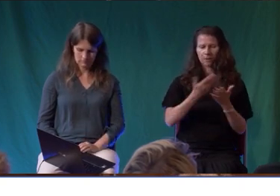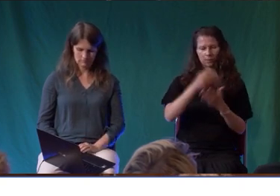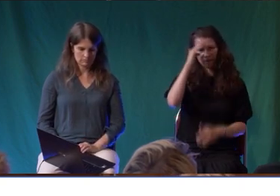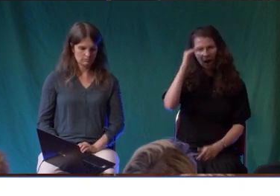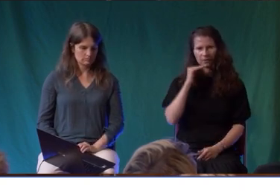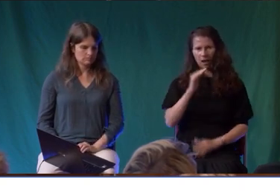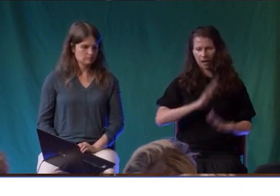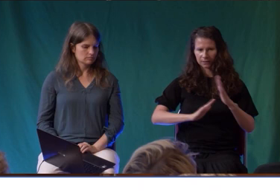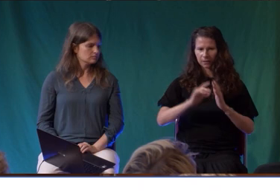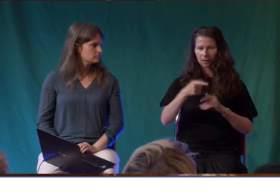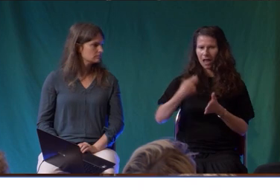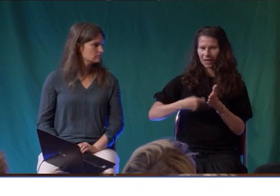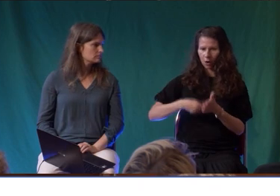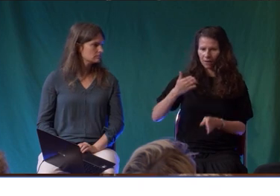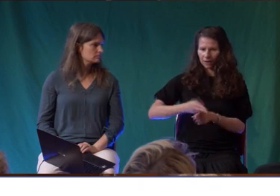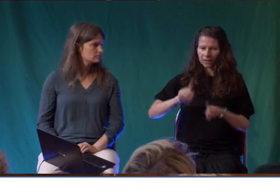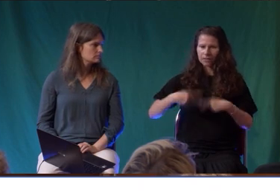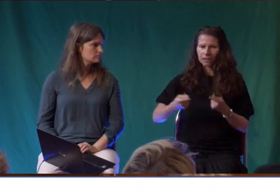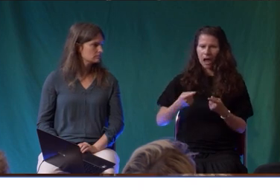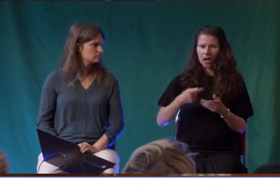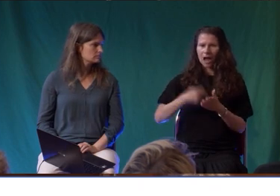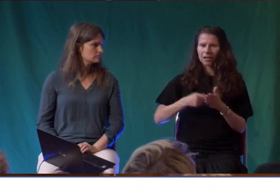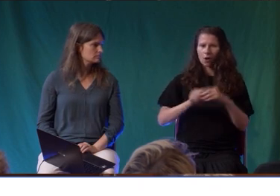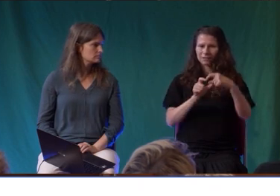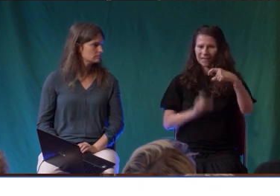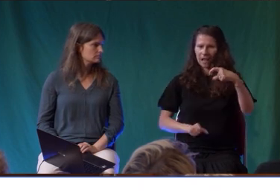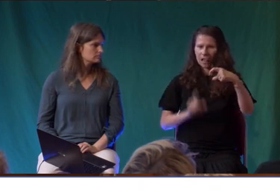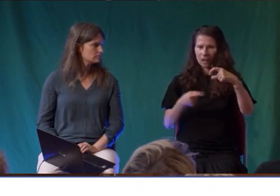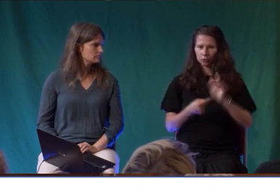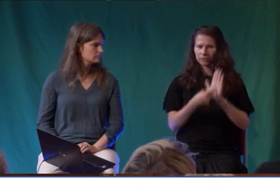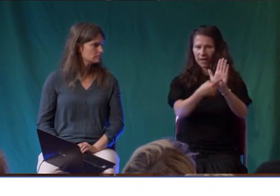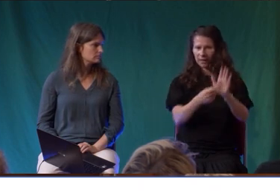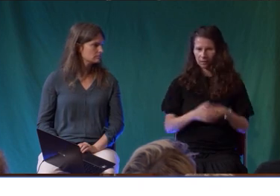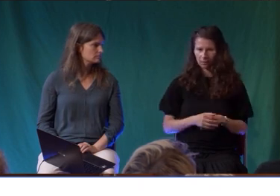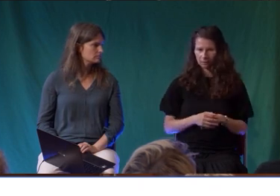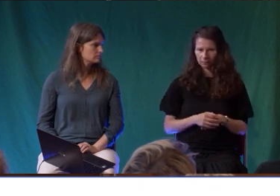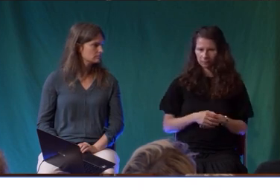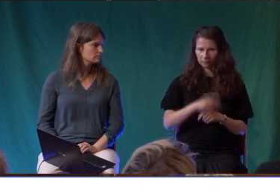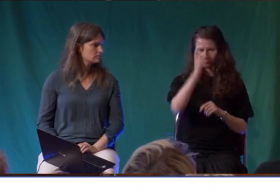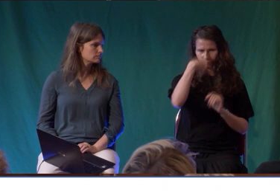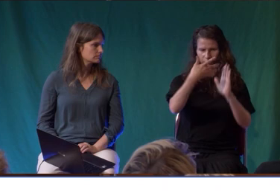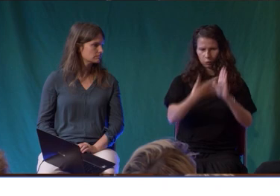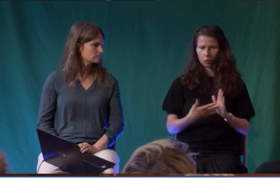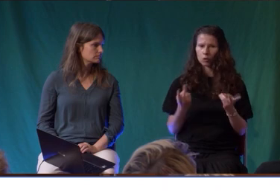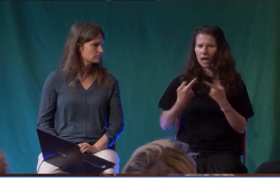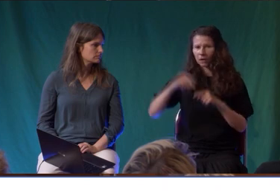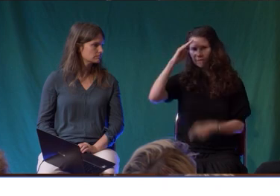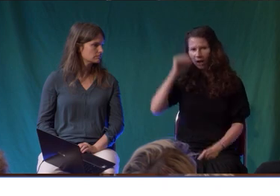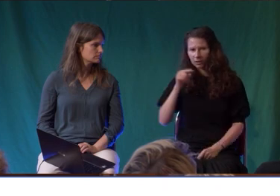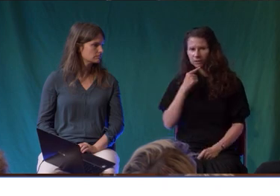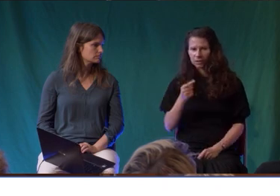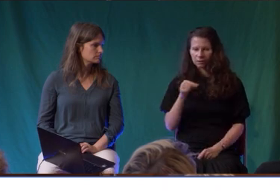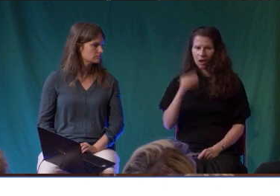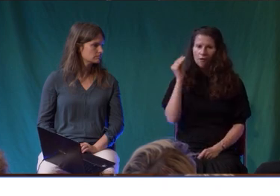gesagt dass er nach dem Einkauf immer die Kassenzettel vorlegen musste oder ein anderer Vater hat erzählt dass immer wieder in der Wohnung die Kindersicherung